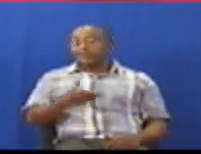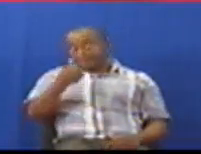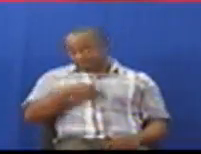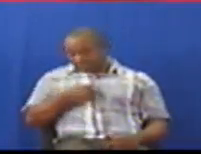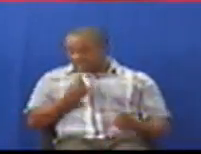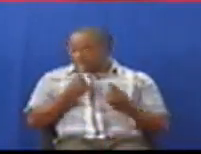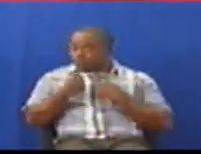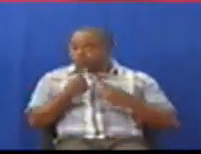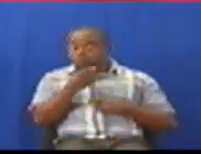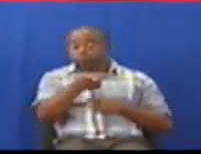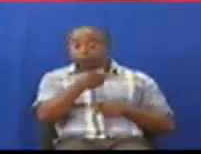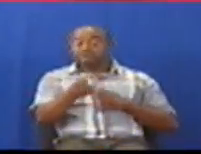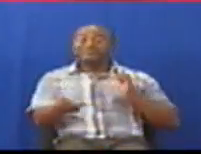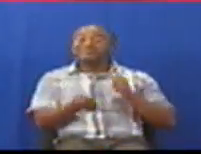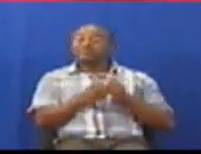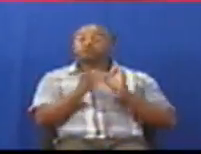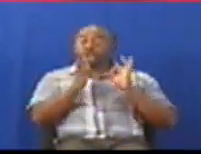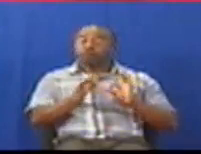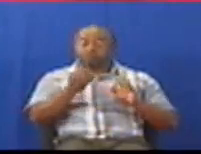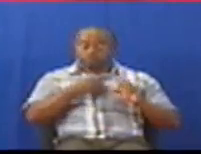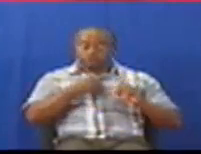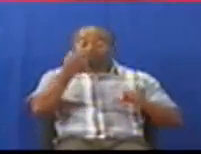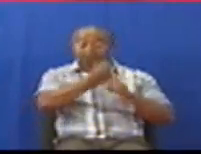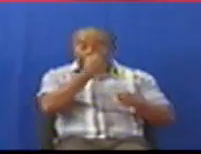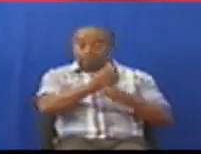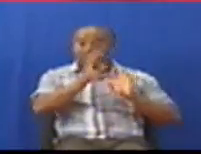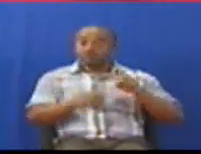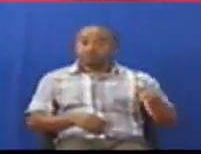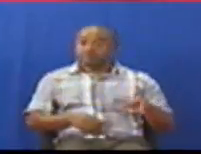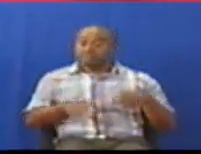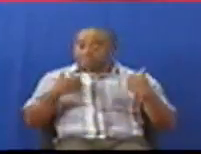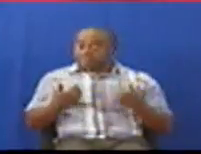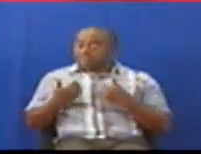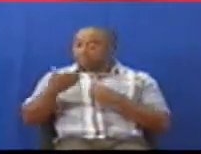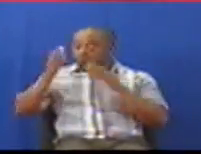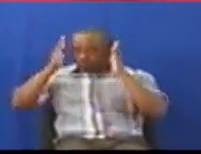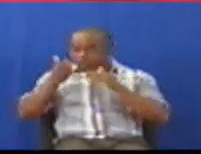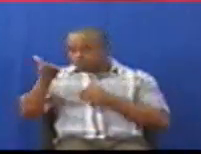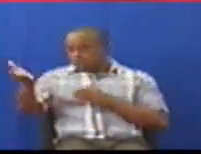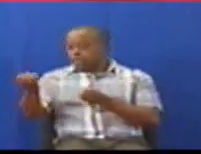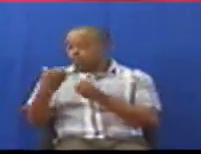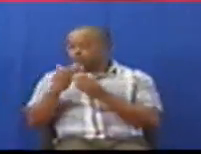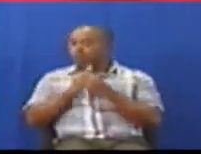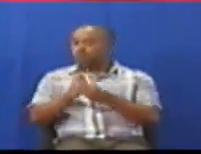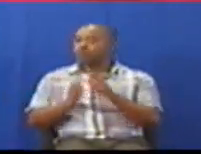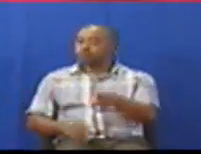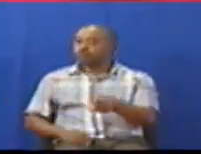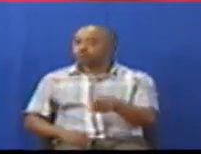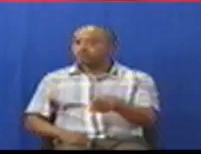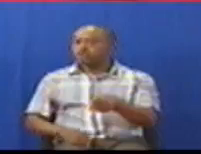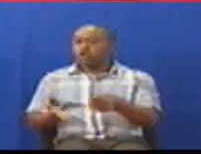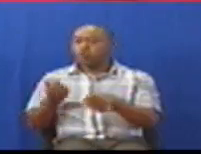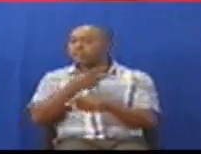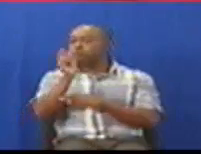ambacho tumekiarticulate vizuri katika kamati. Sasa tunaomba mwongozo wako ikiwa maelezo hayo